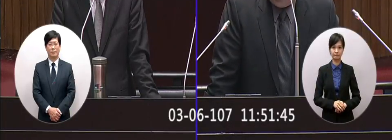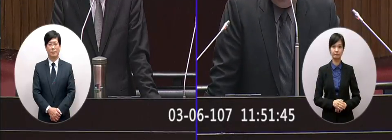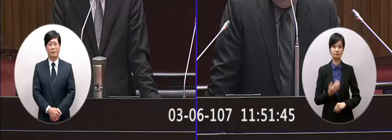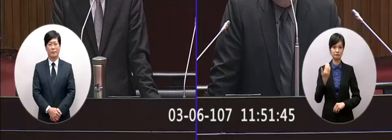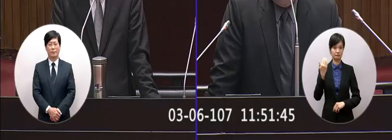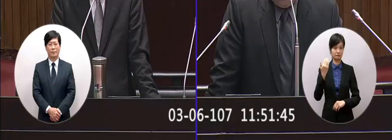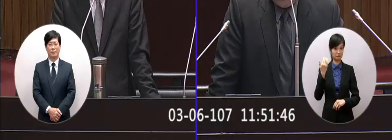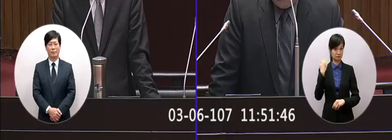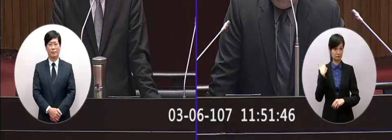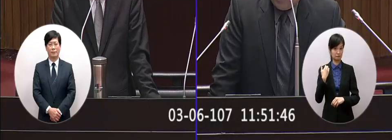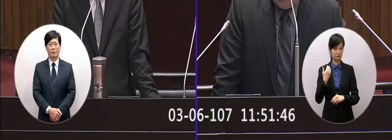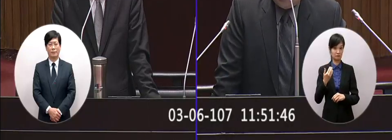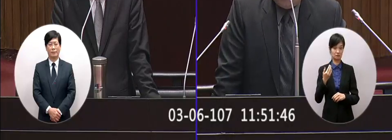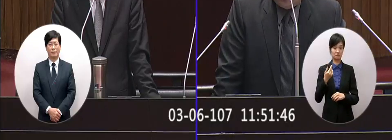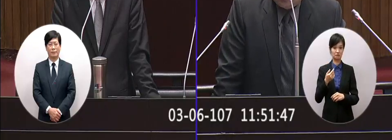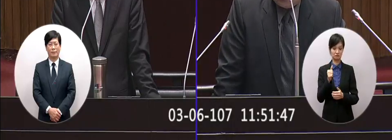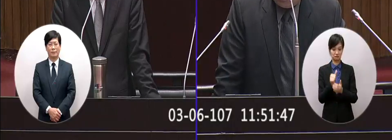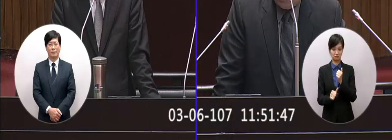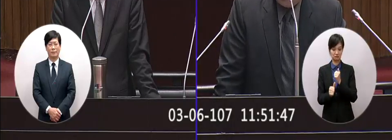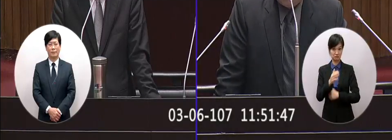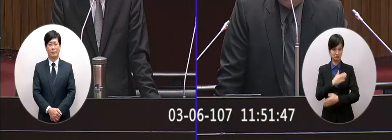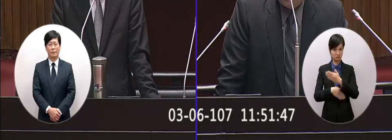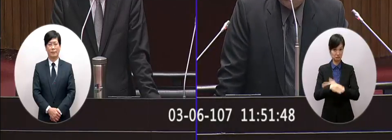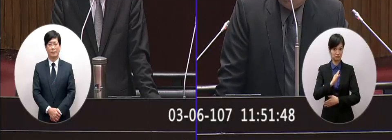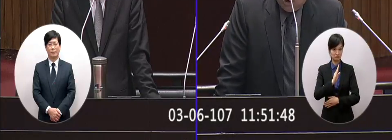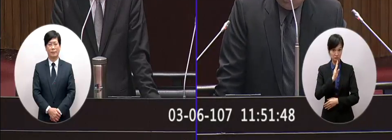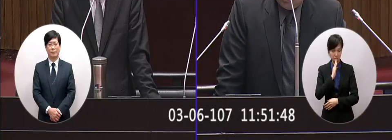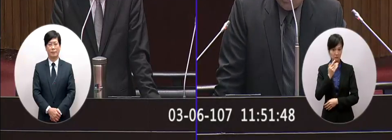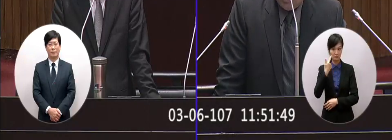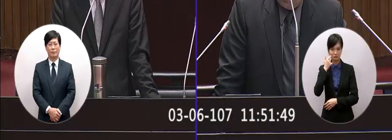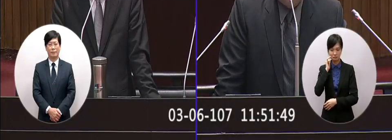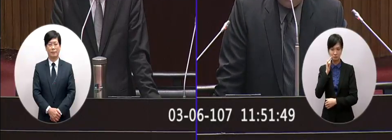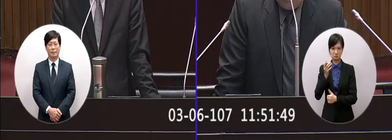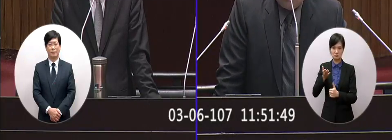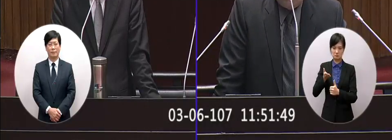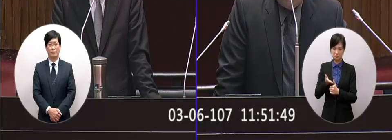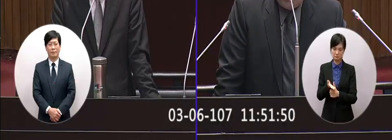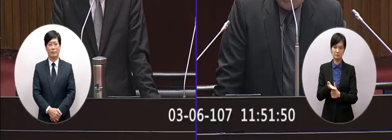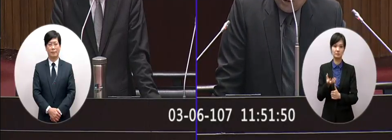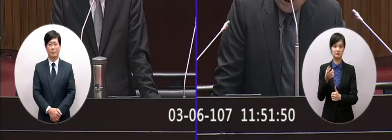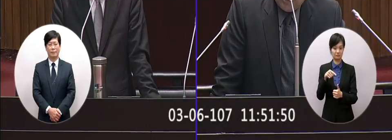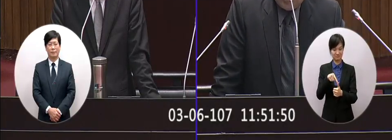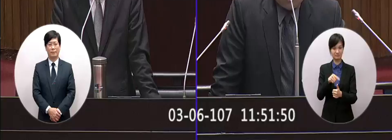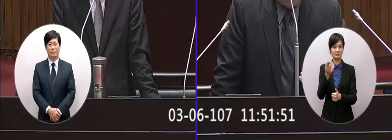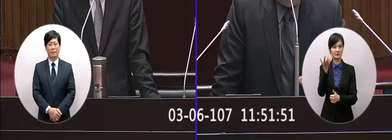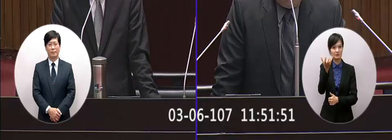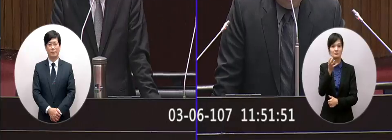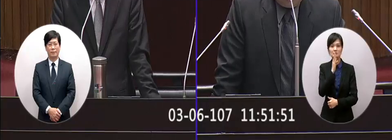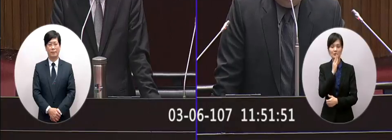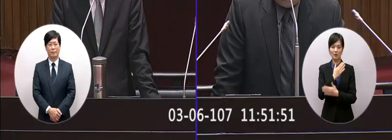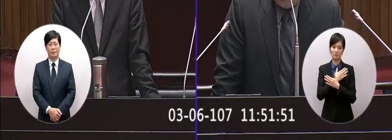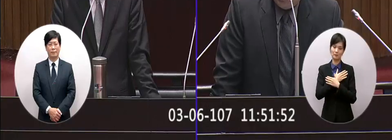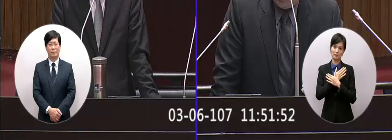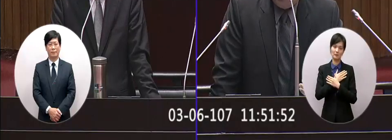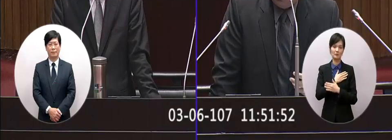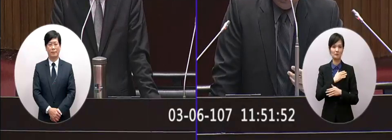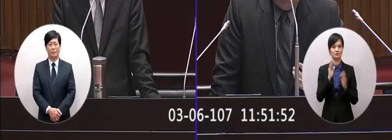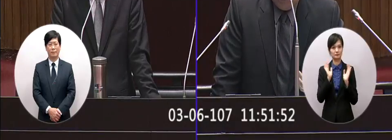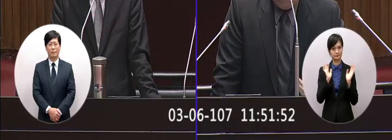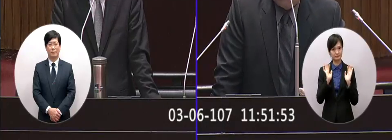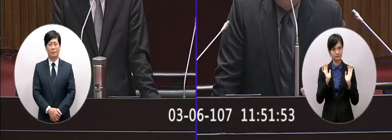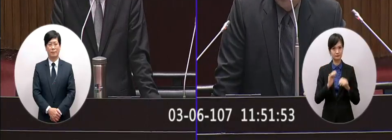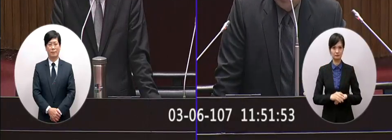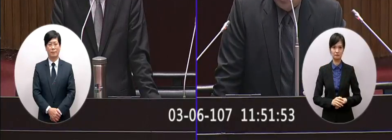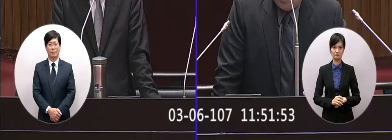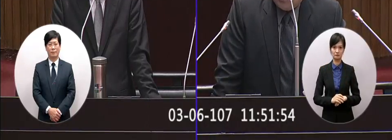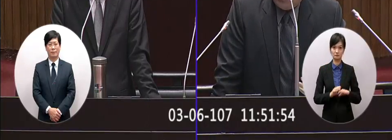杀死的子女、身心障碍者，都是主要都是幼年的。那现在的情况里面的话，其实父母